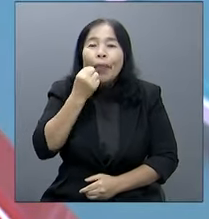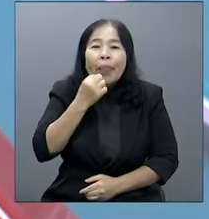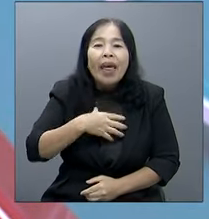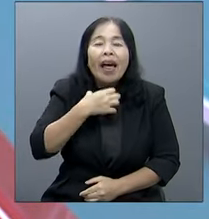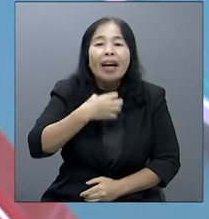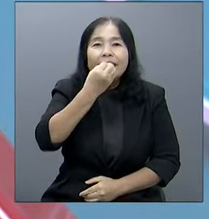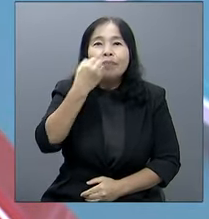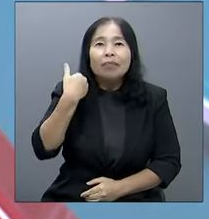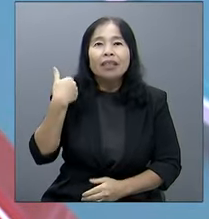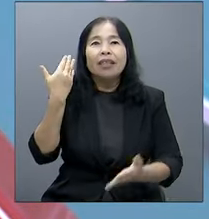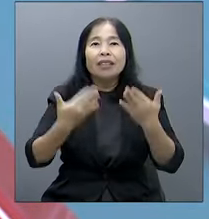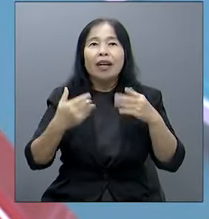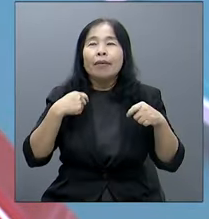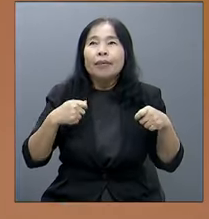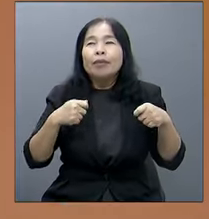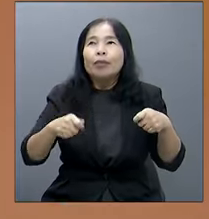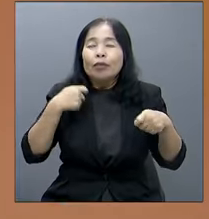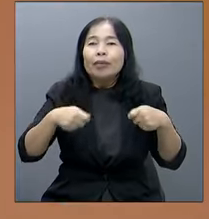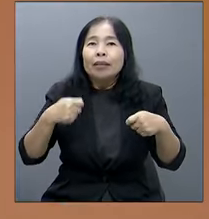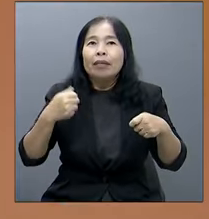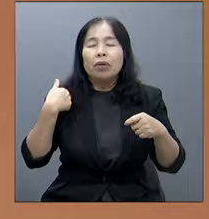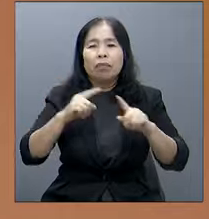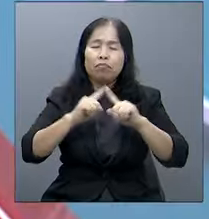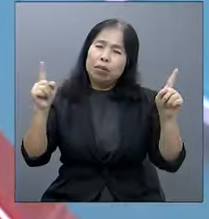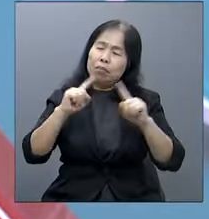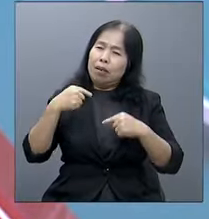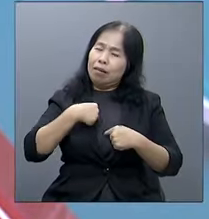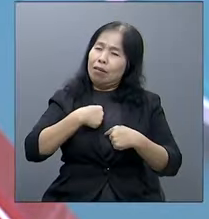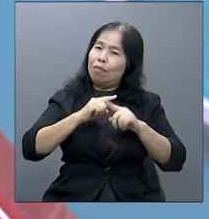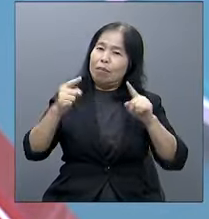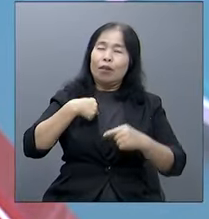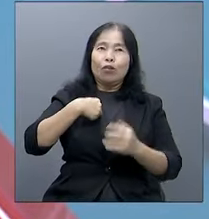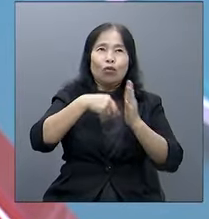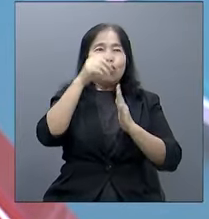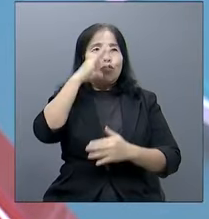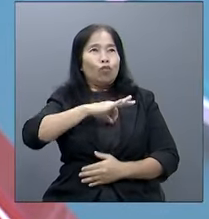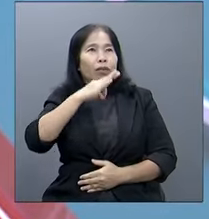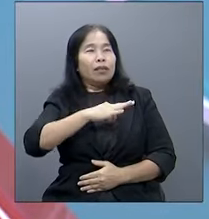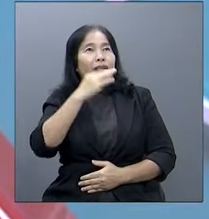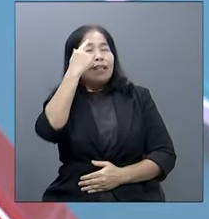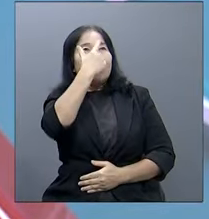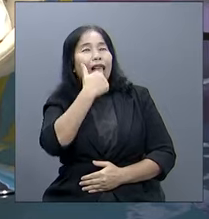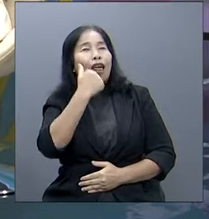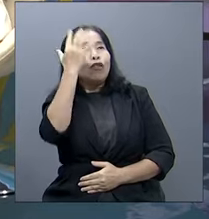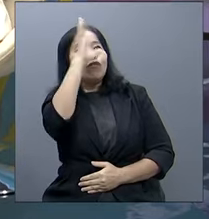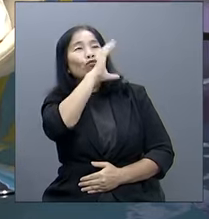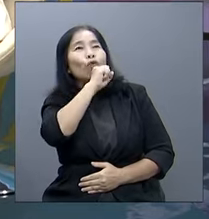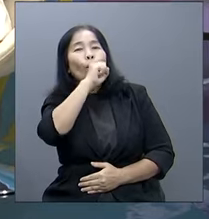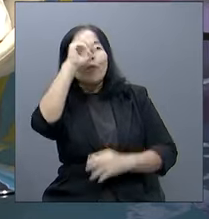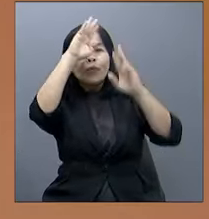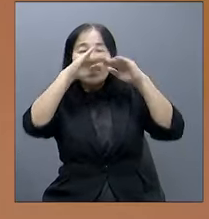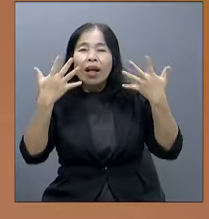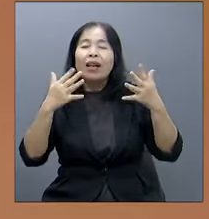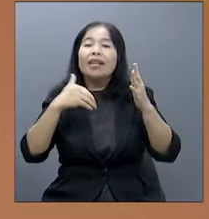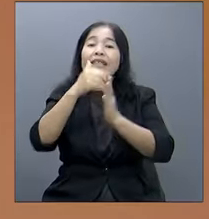ไม่สบายให้ต้ร precautionsบกินเข้ามา่อมุีเหลือง